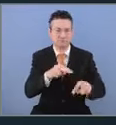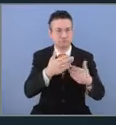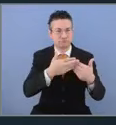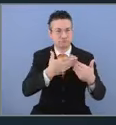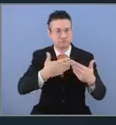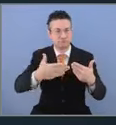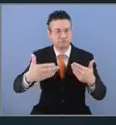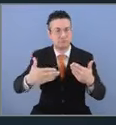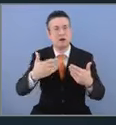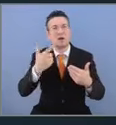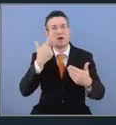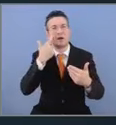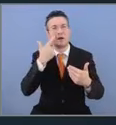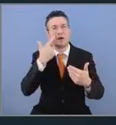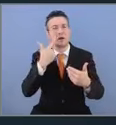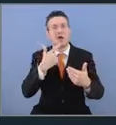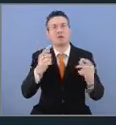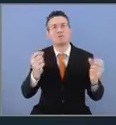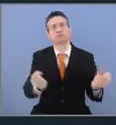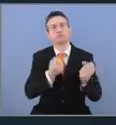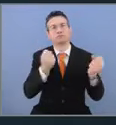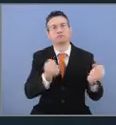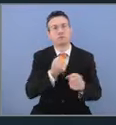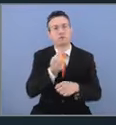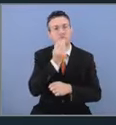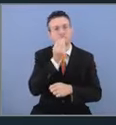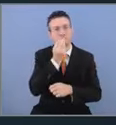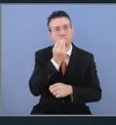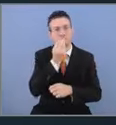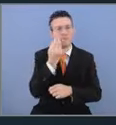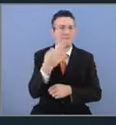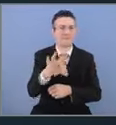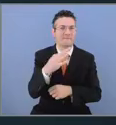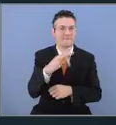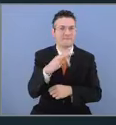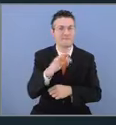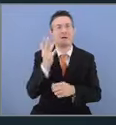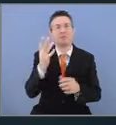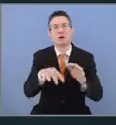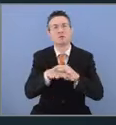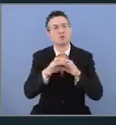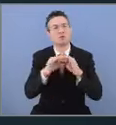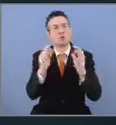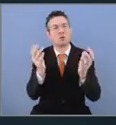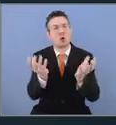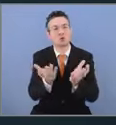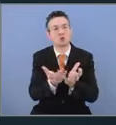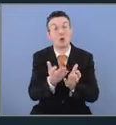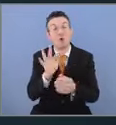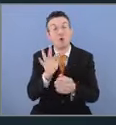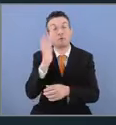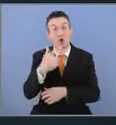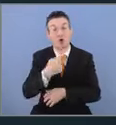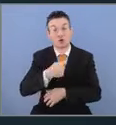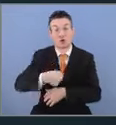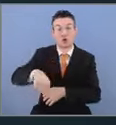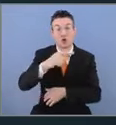uno slogan. Parla di farm to fork ovunque nel mondo. Forse noi come italiani, per tutta una serie di ragioni,